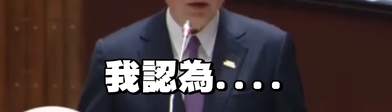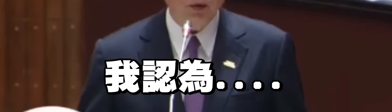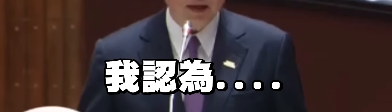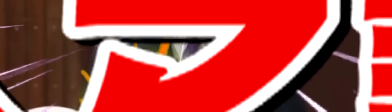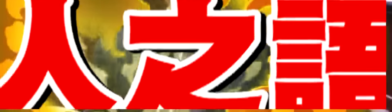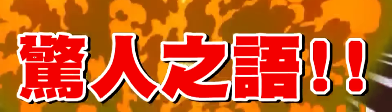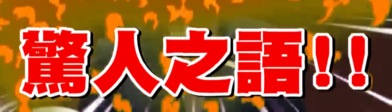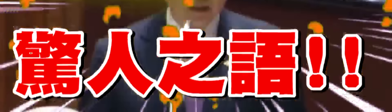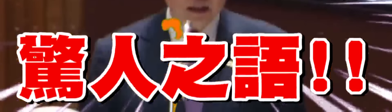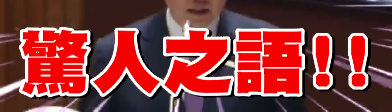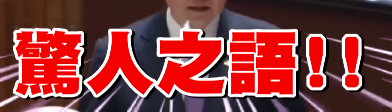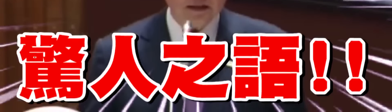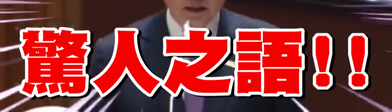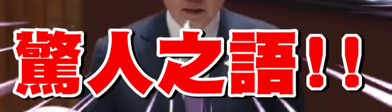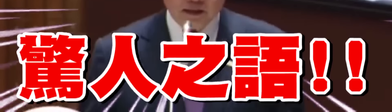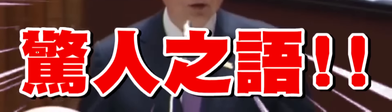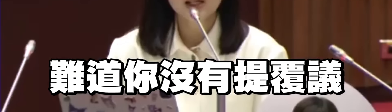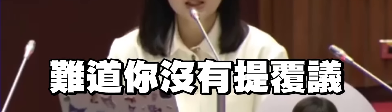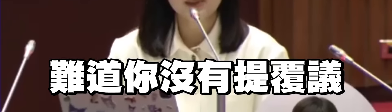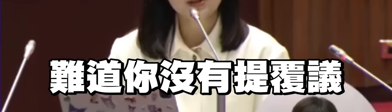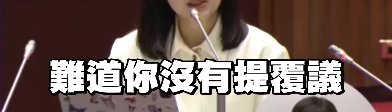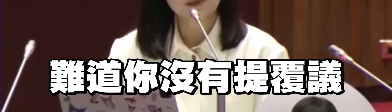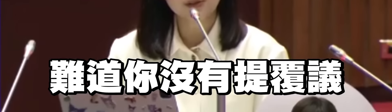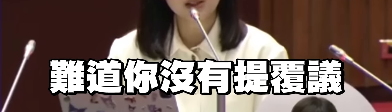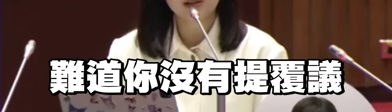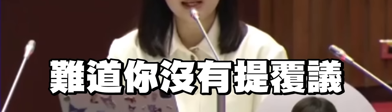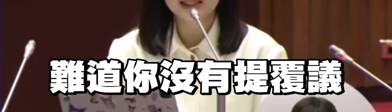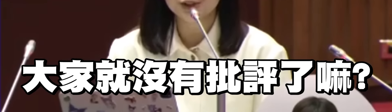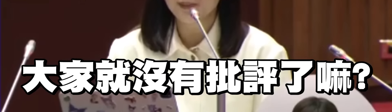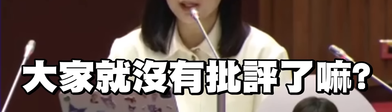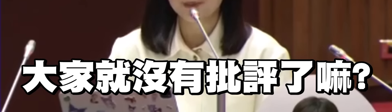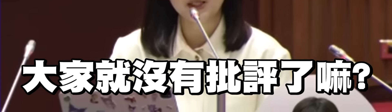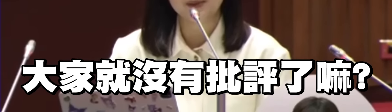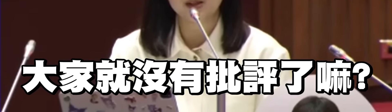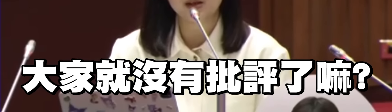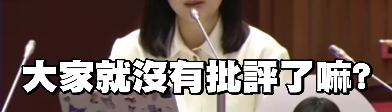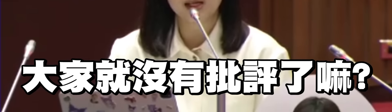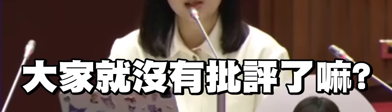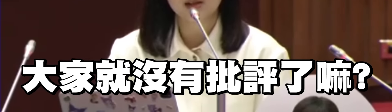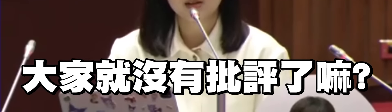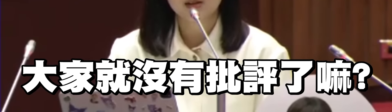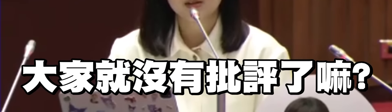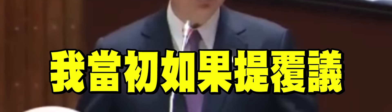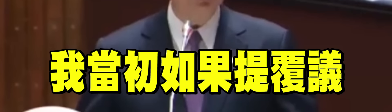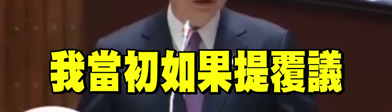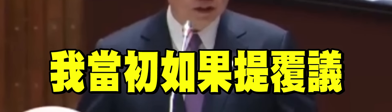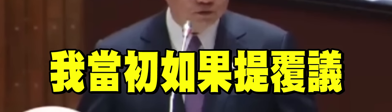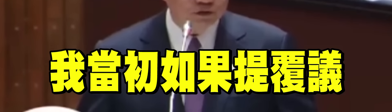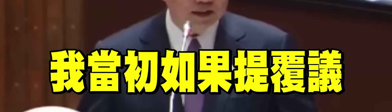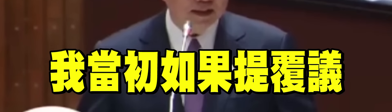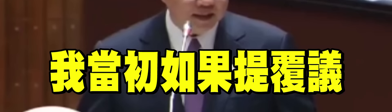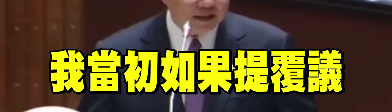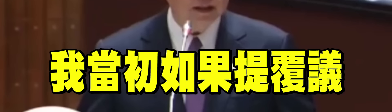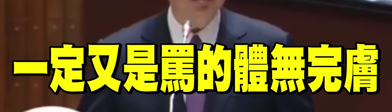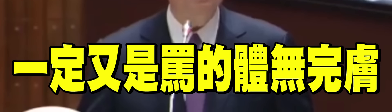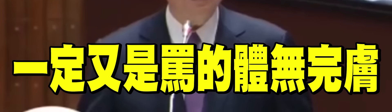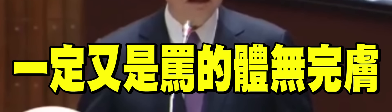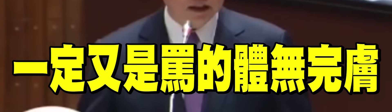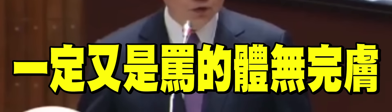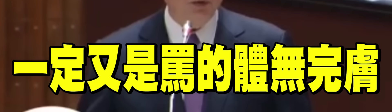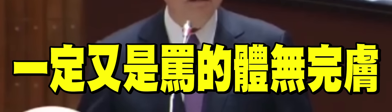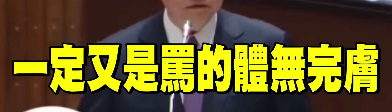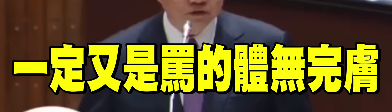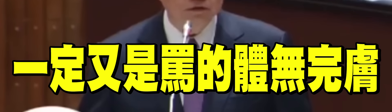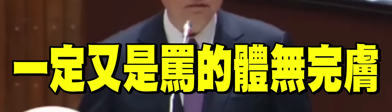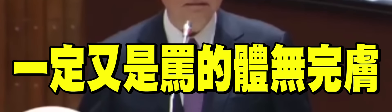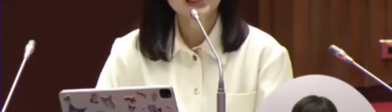我认为， 那难道你没有提复议了，大家就没有 这样的讲法 吗？ 我当初如果提复议，一定又是骂